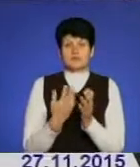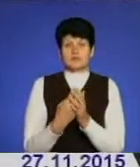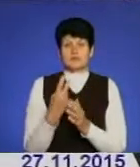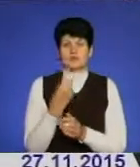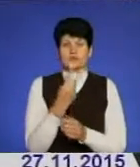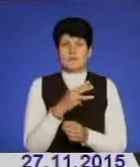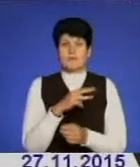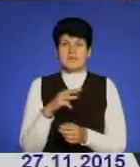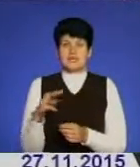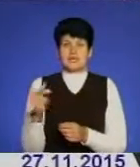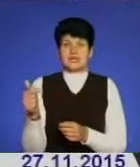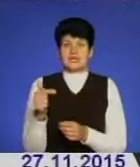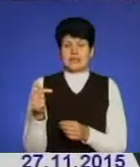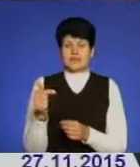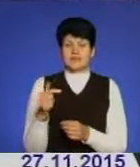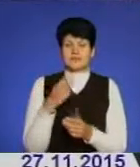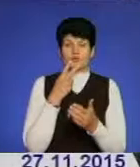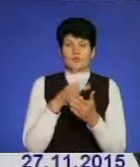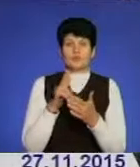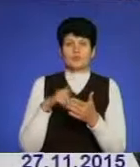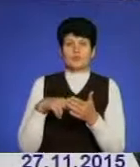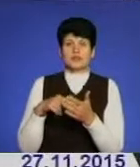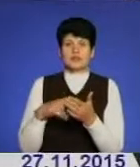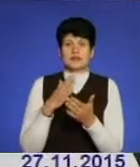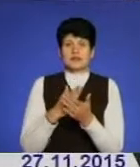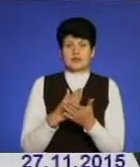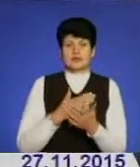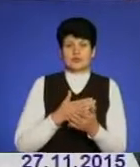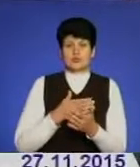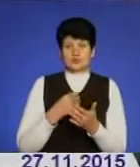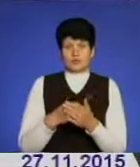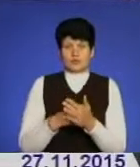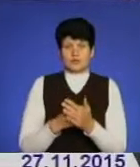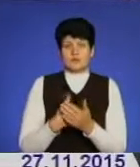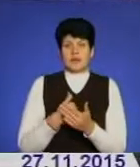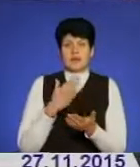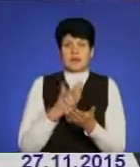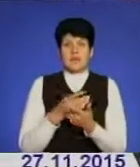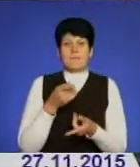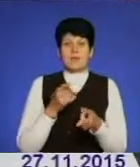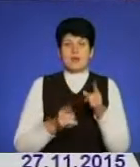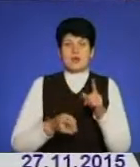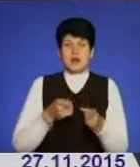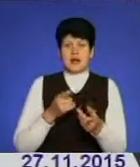мільйонів гривень, які у вигляді оподаткування надходять в наш бюджет. Тобто ми маємо реальні